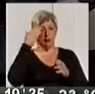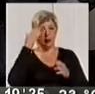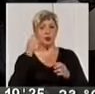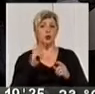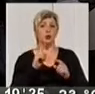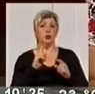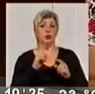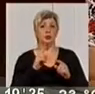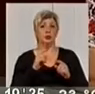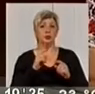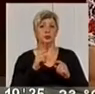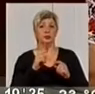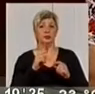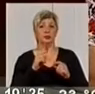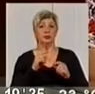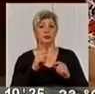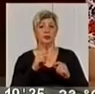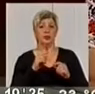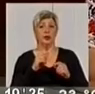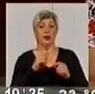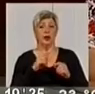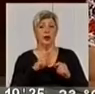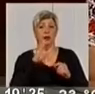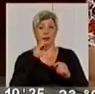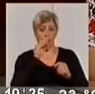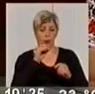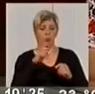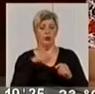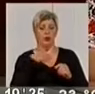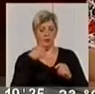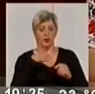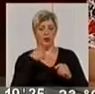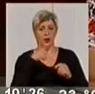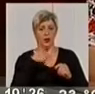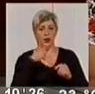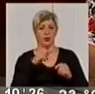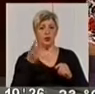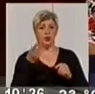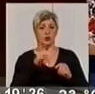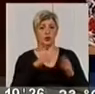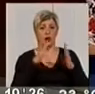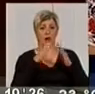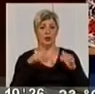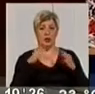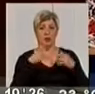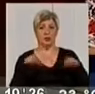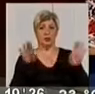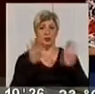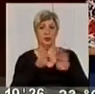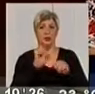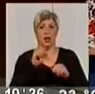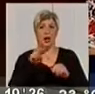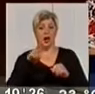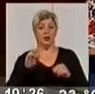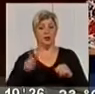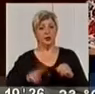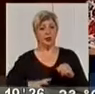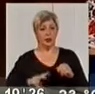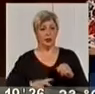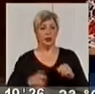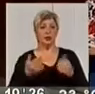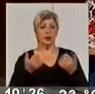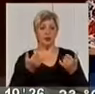І мова йшла про два заклади, які по суду були закриті, але директори сьогодні були присутні, вони пояснили про те,